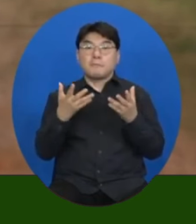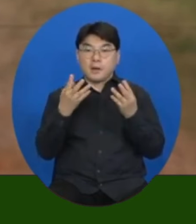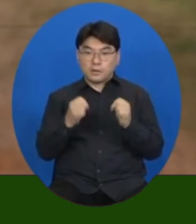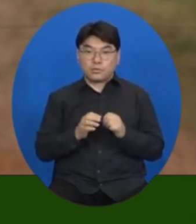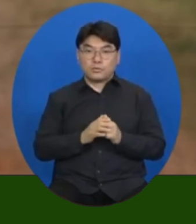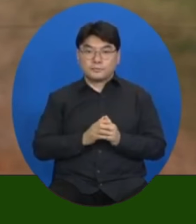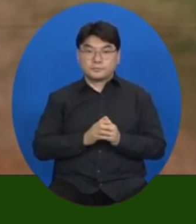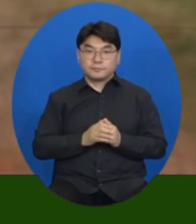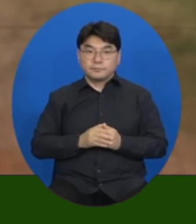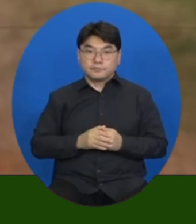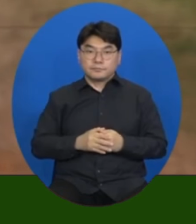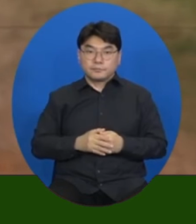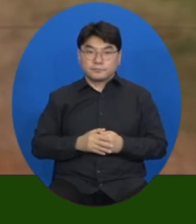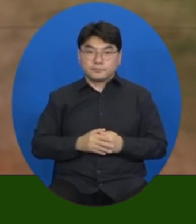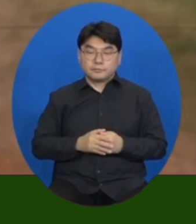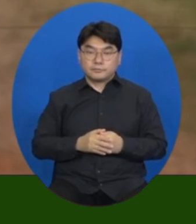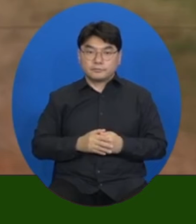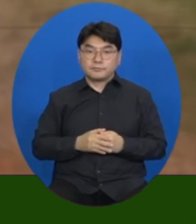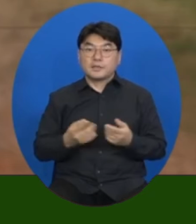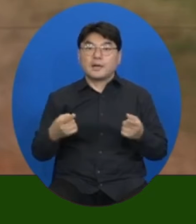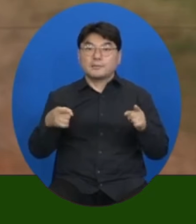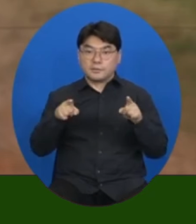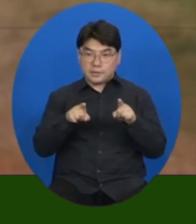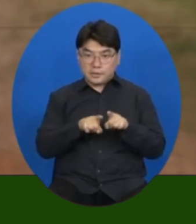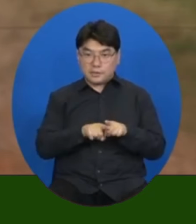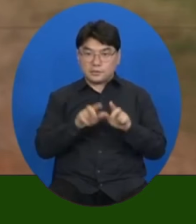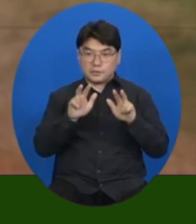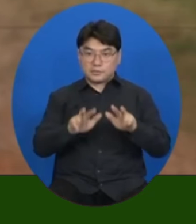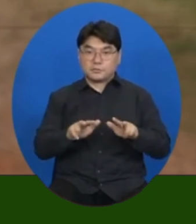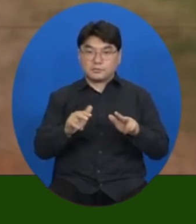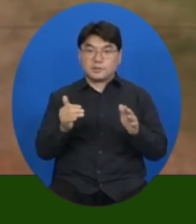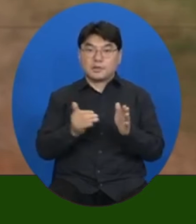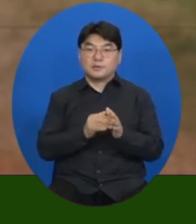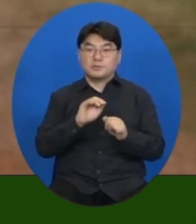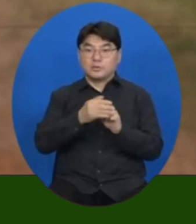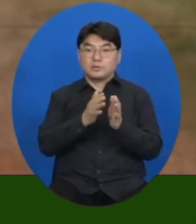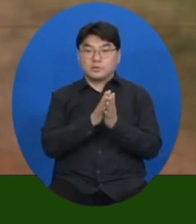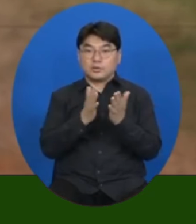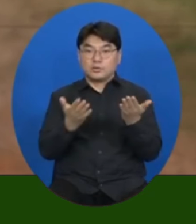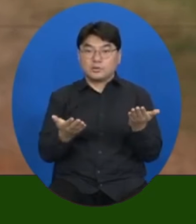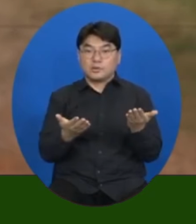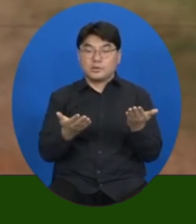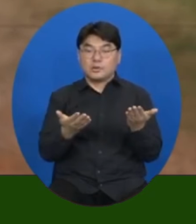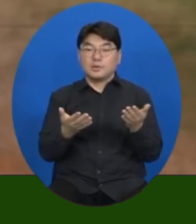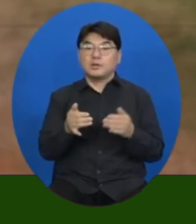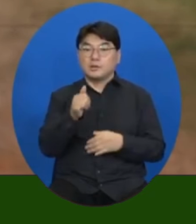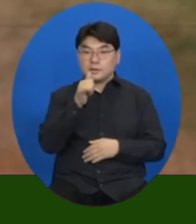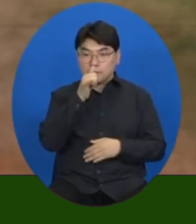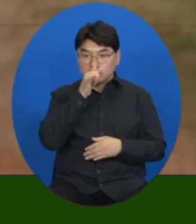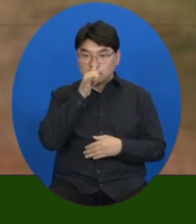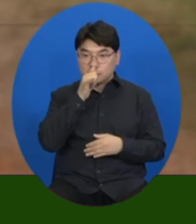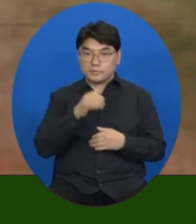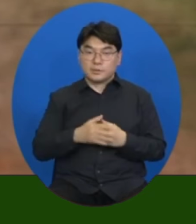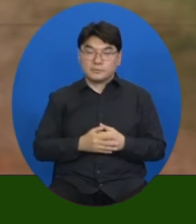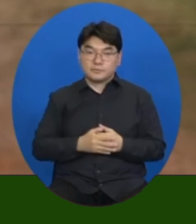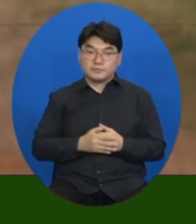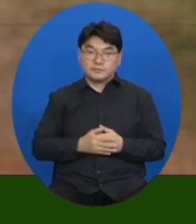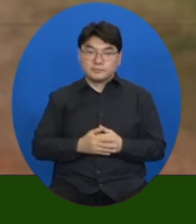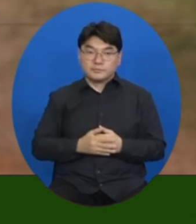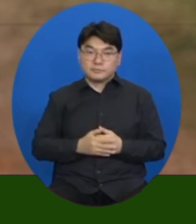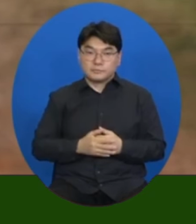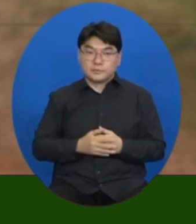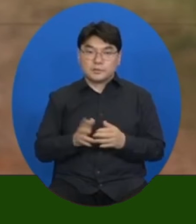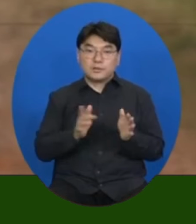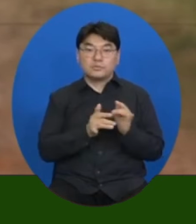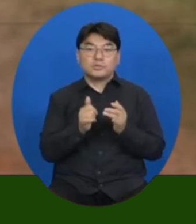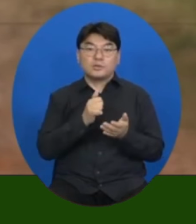사람들의 증언과 함께이 성경은 지금까지 우리에게 전해져 오고 있는 거예요 무엇보다 예수님께서 뭐라고